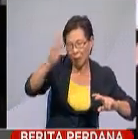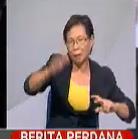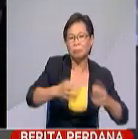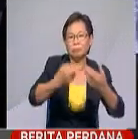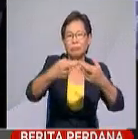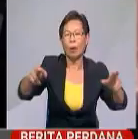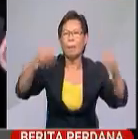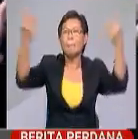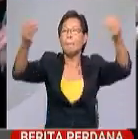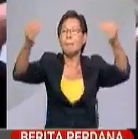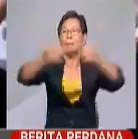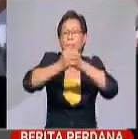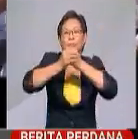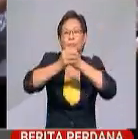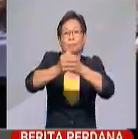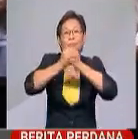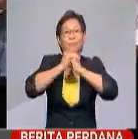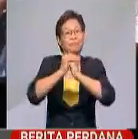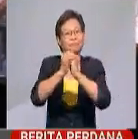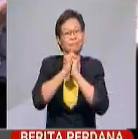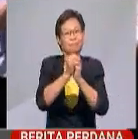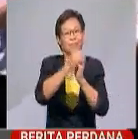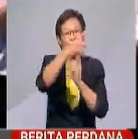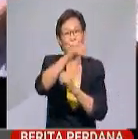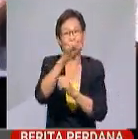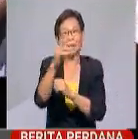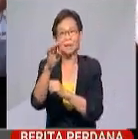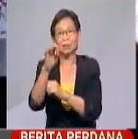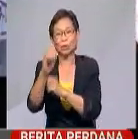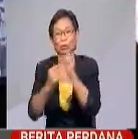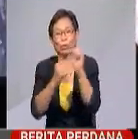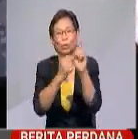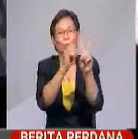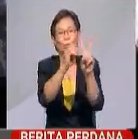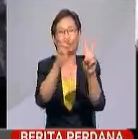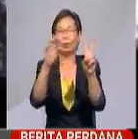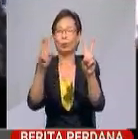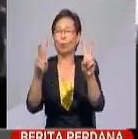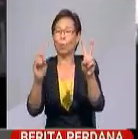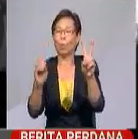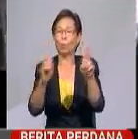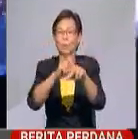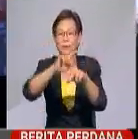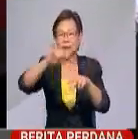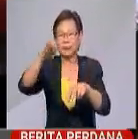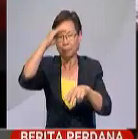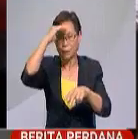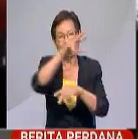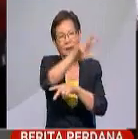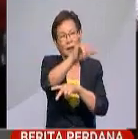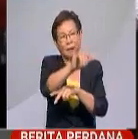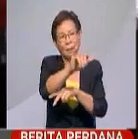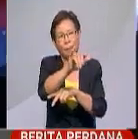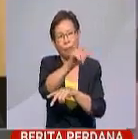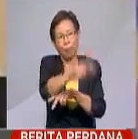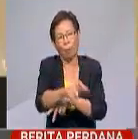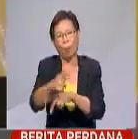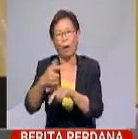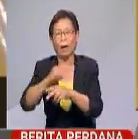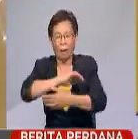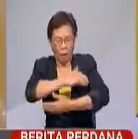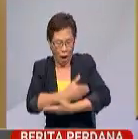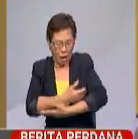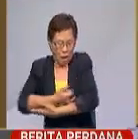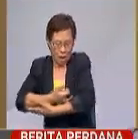Beliau merasmikan Majlis Sambutan Tahun Baru Cina Perkeso 2020 di Johor Bahru. Pada majlis itu, 36 orang terdiri daripada